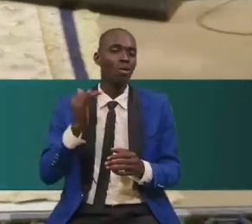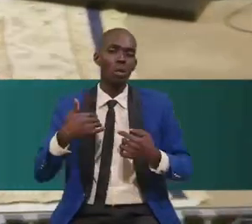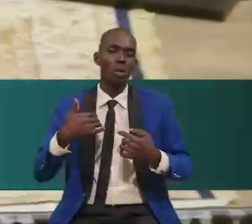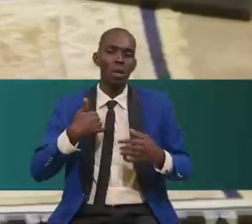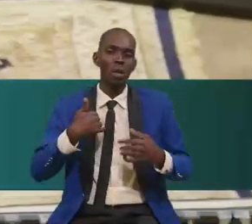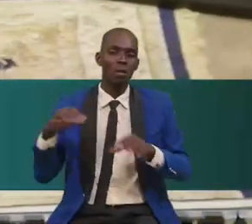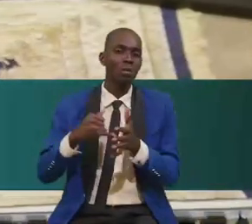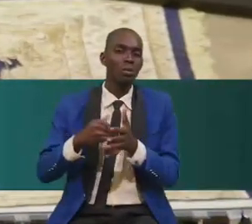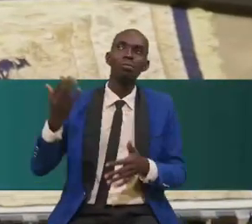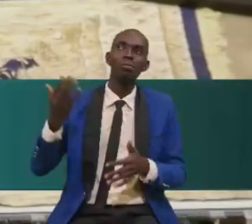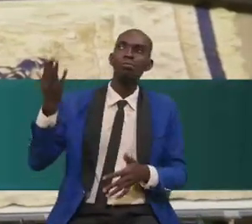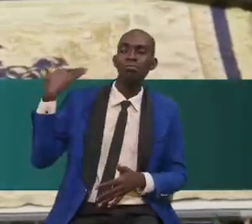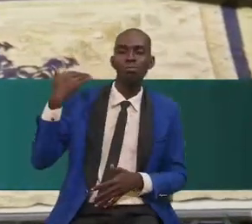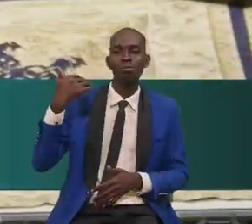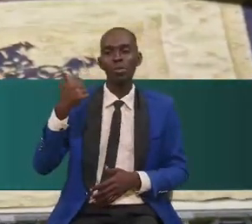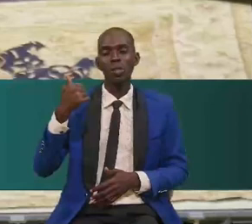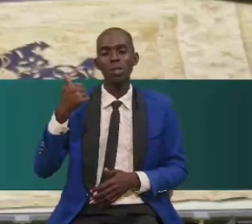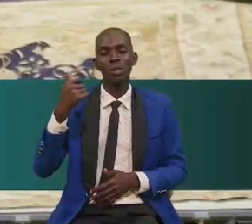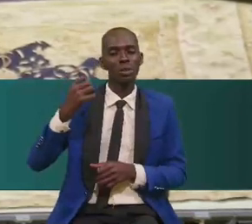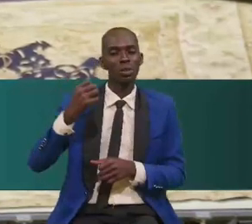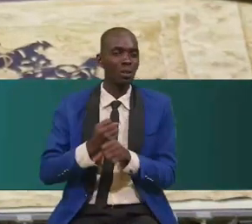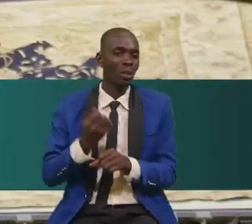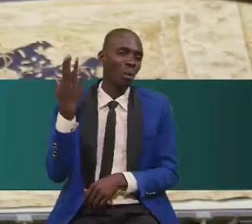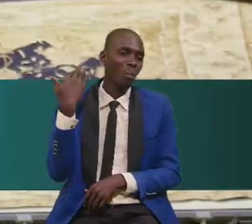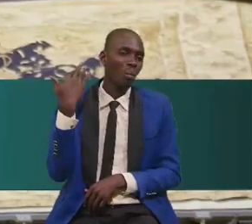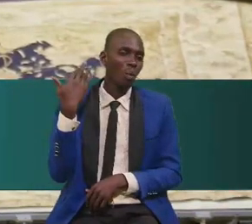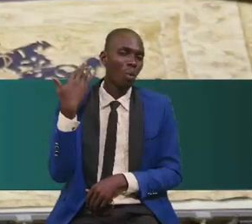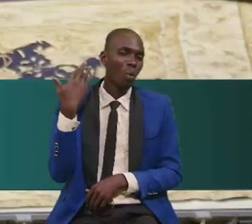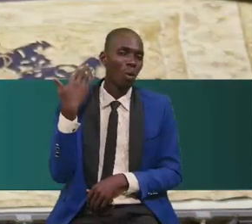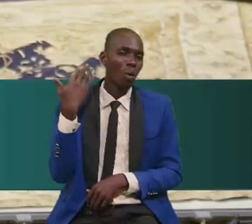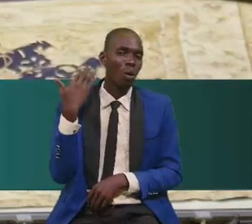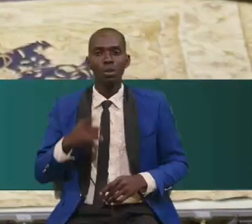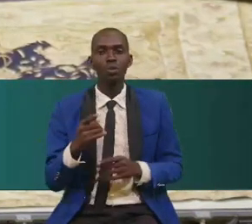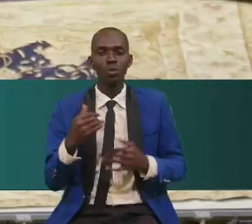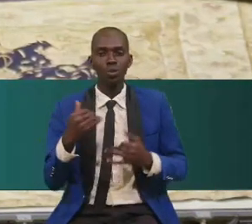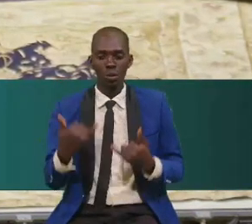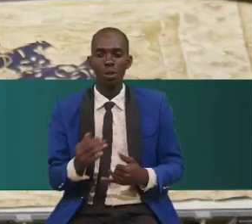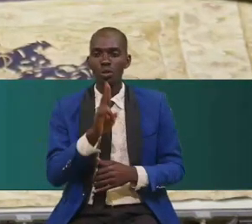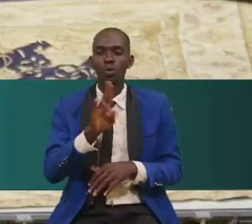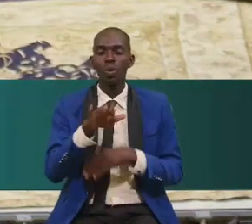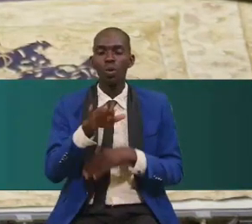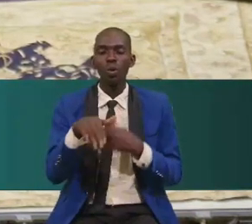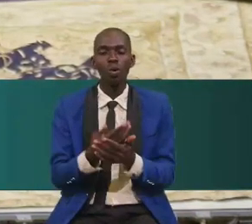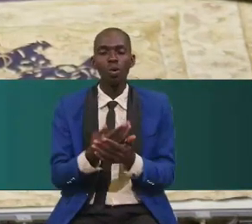y a de cela 20 ans. Et maintenant, tu vois la longueur,